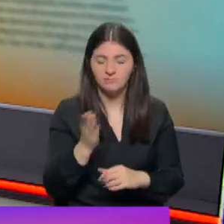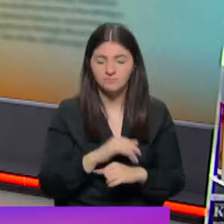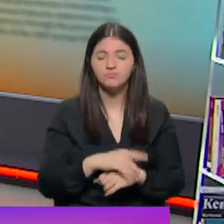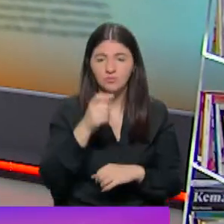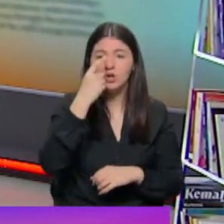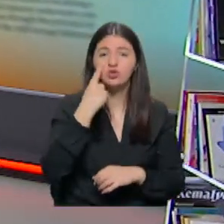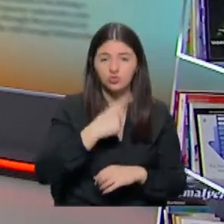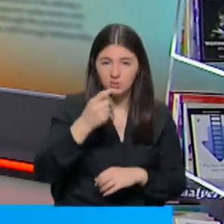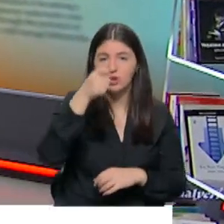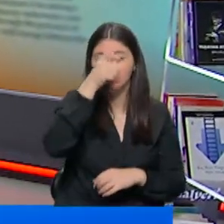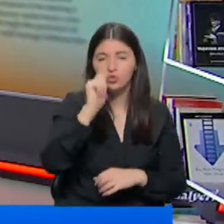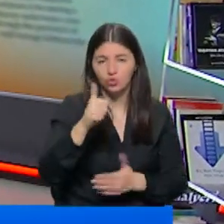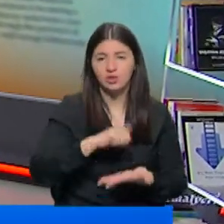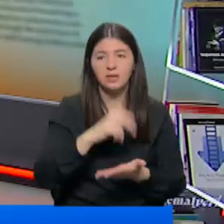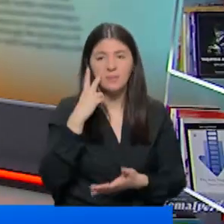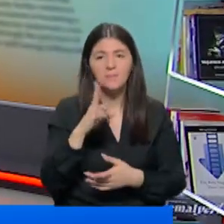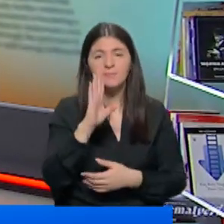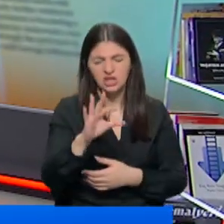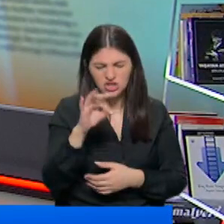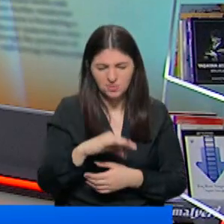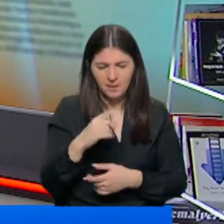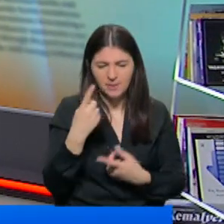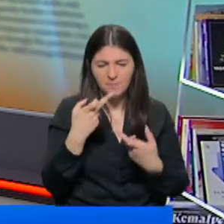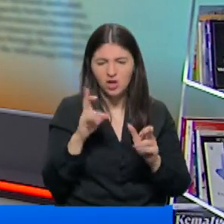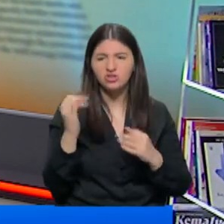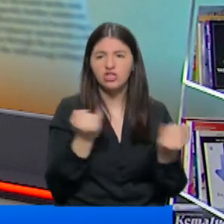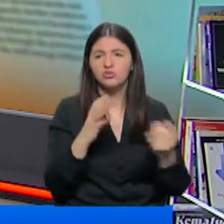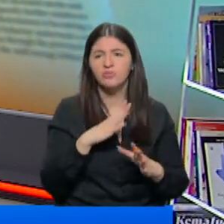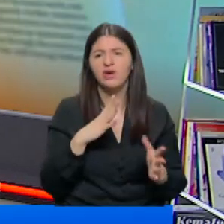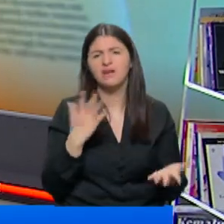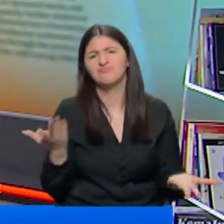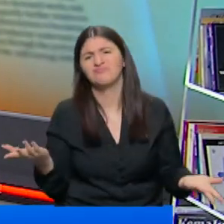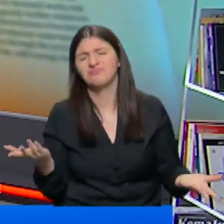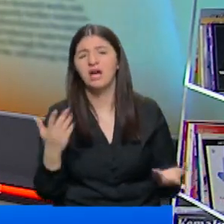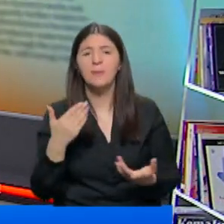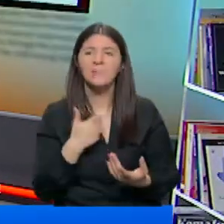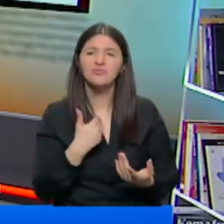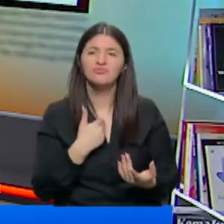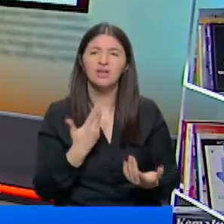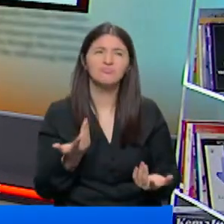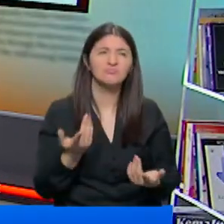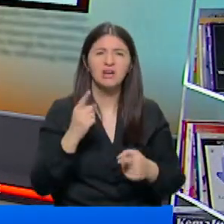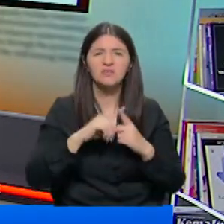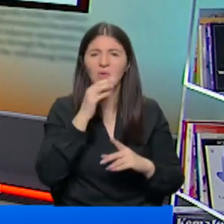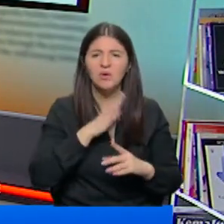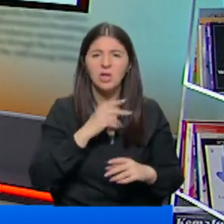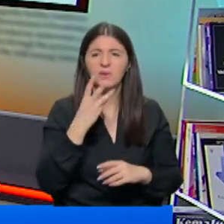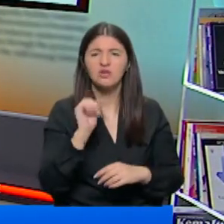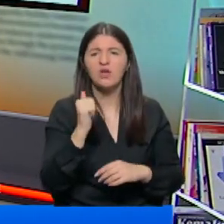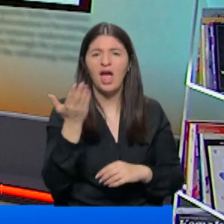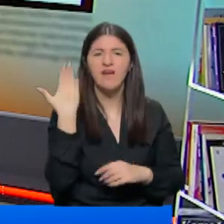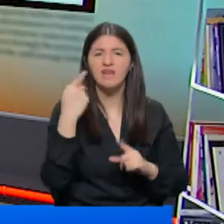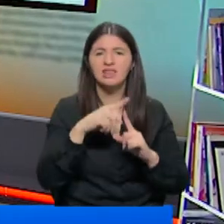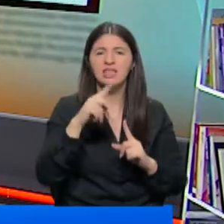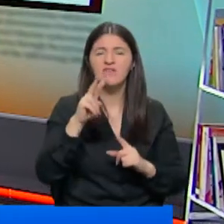cumhuriyetten Türkiye geçelim şimdi boş tartışma var Nafile bence ya Kılıçdaroğlu birkaç gün evvel